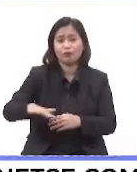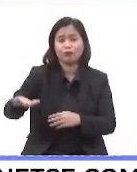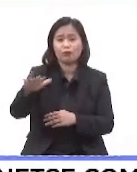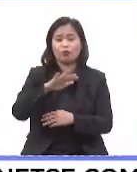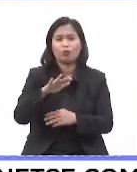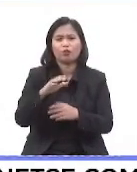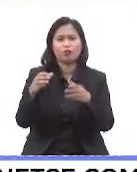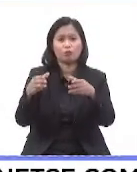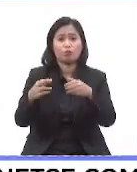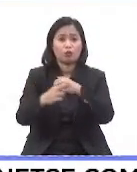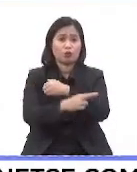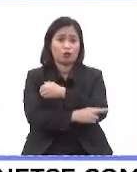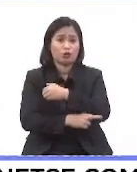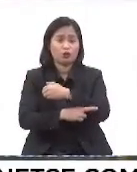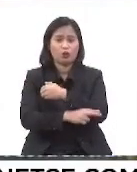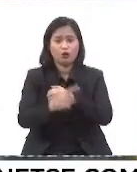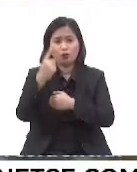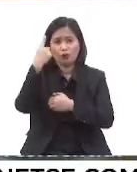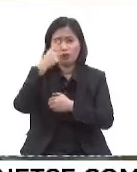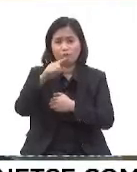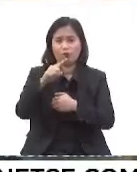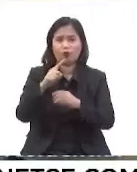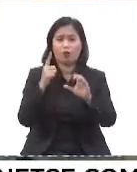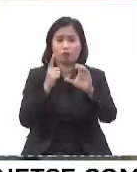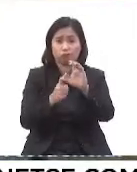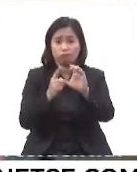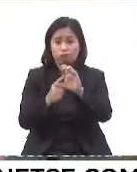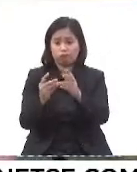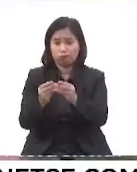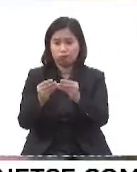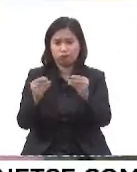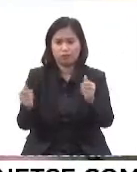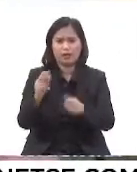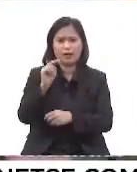Regional Task Force to End Local Communist Armed Conflict o